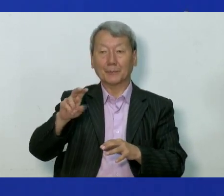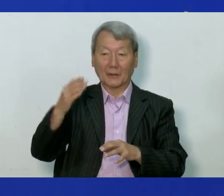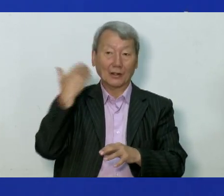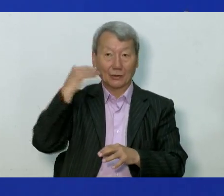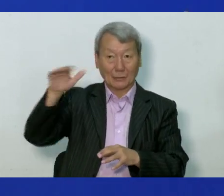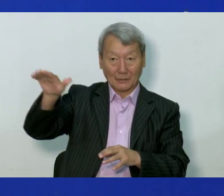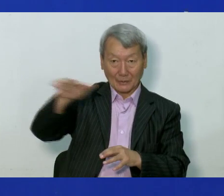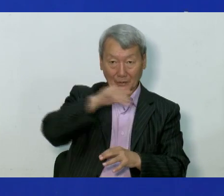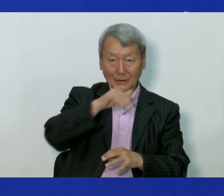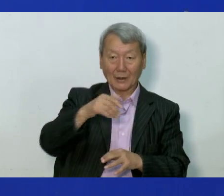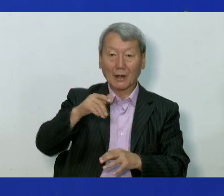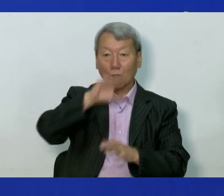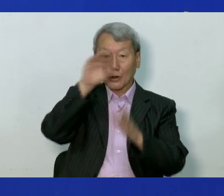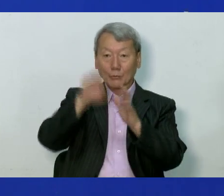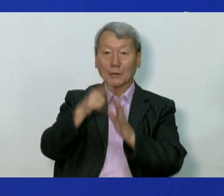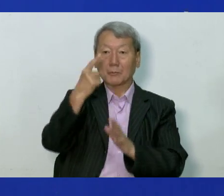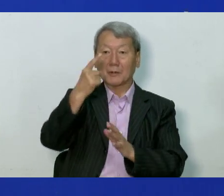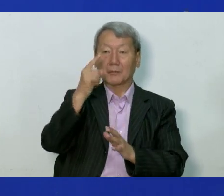кредит